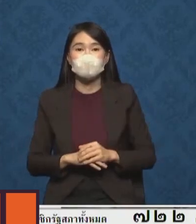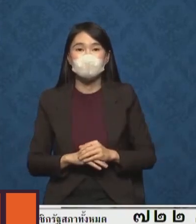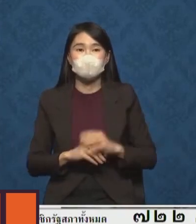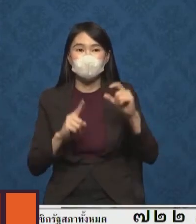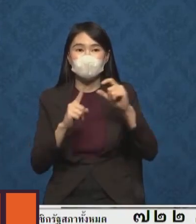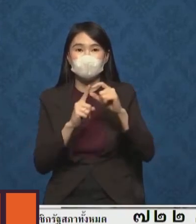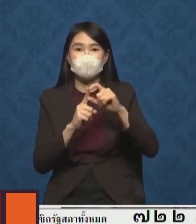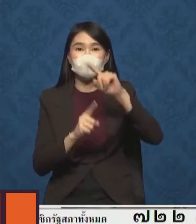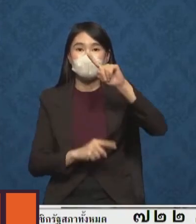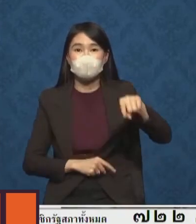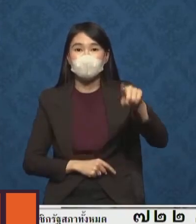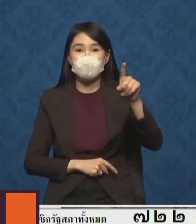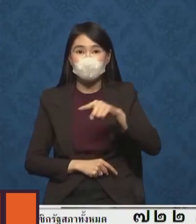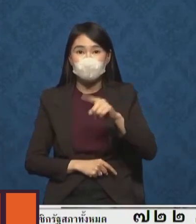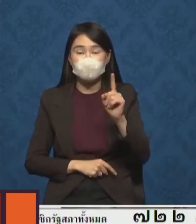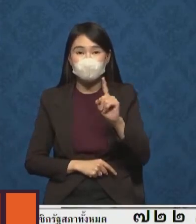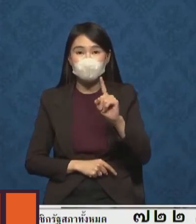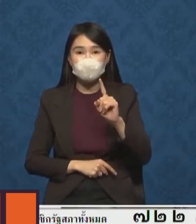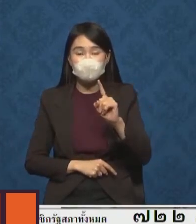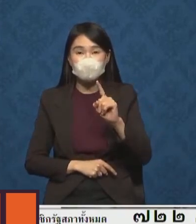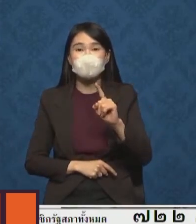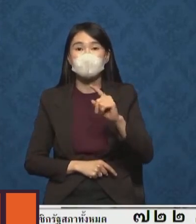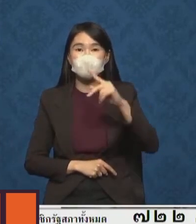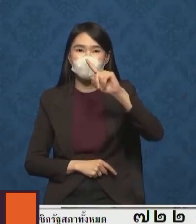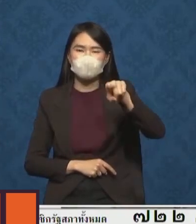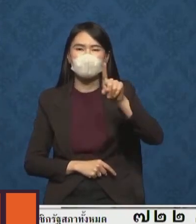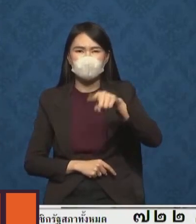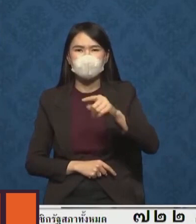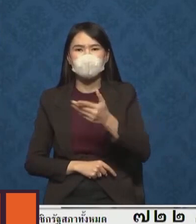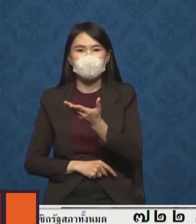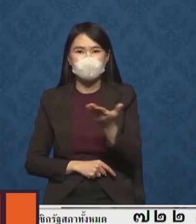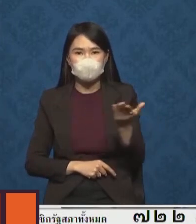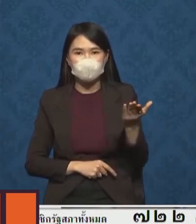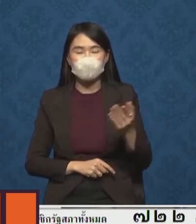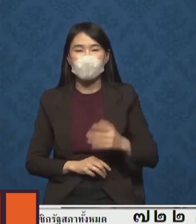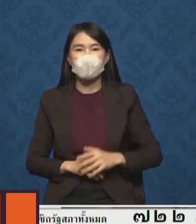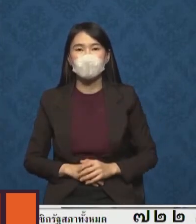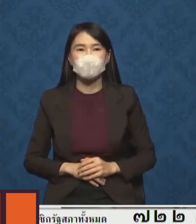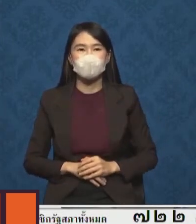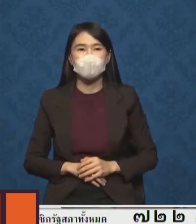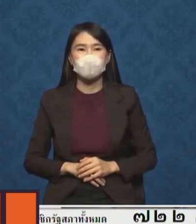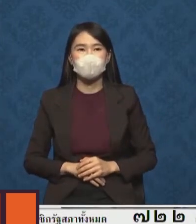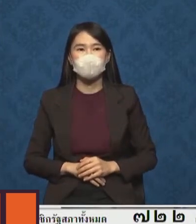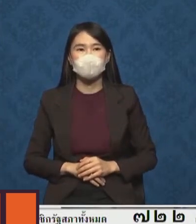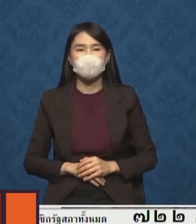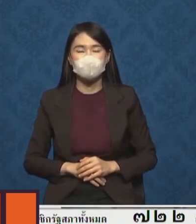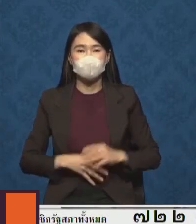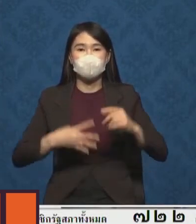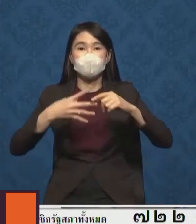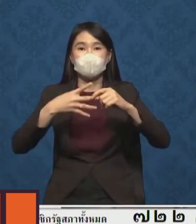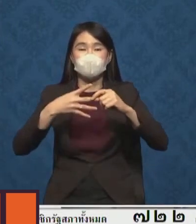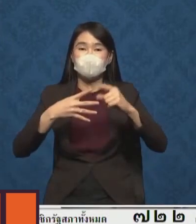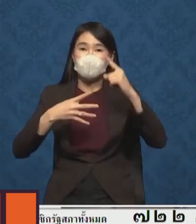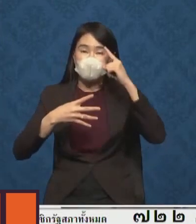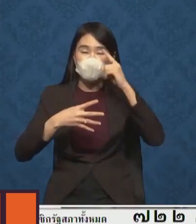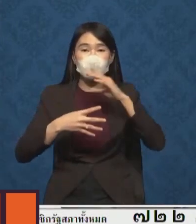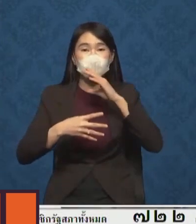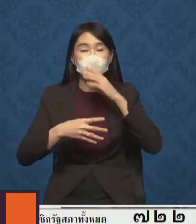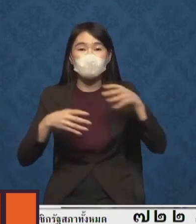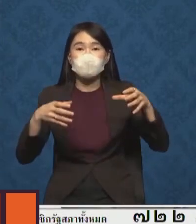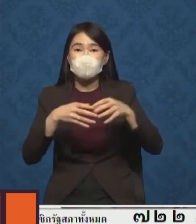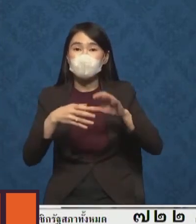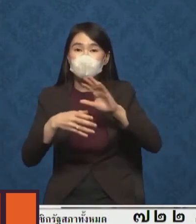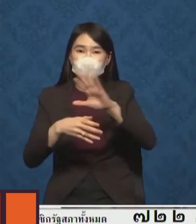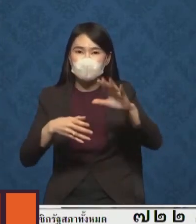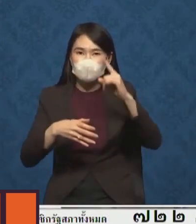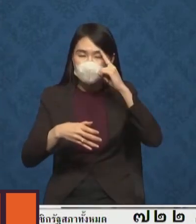้สัในภาษาอกฤษว่า Political Ideology Developmentการพันาอุดมการทางการเมืองคือก